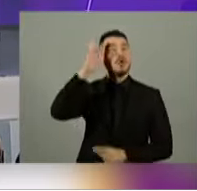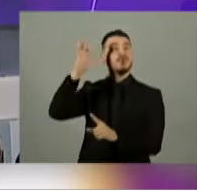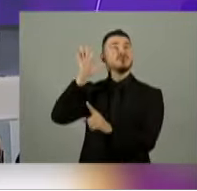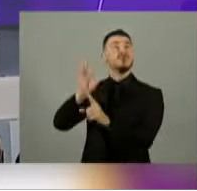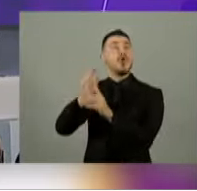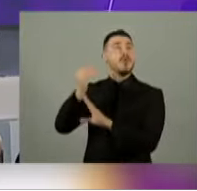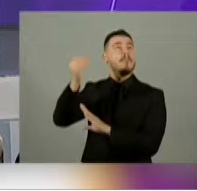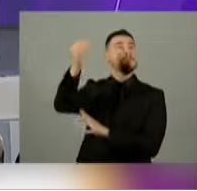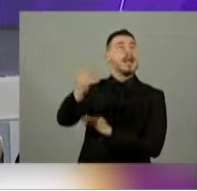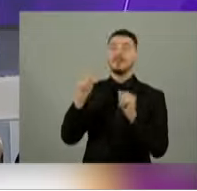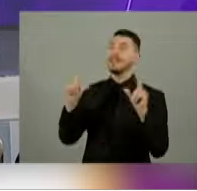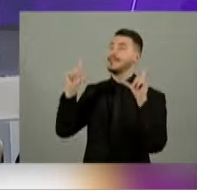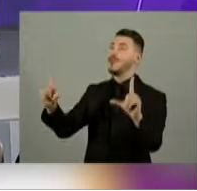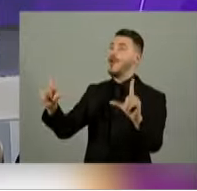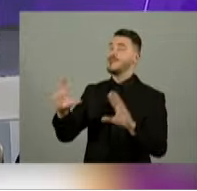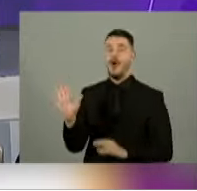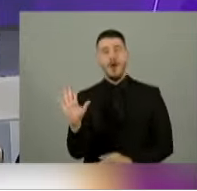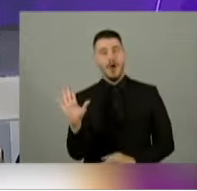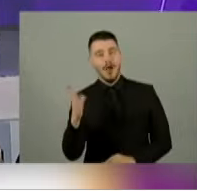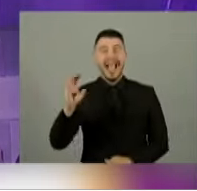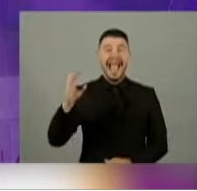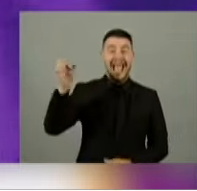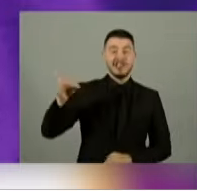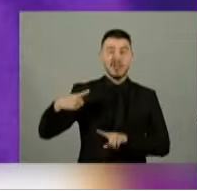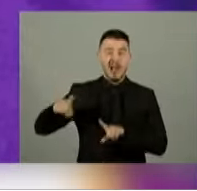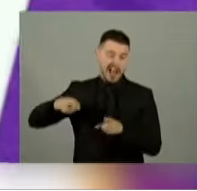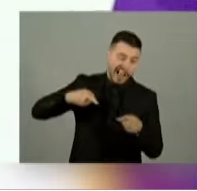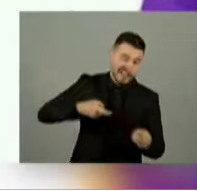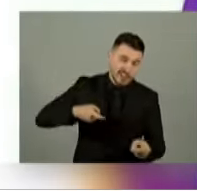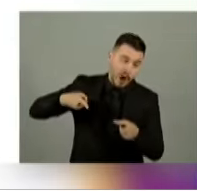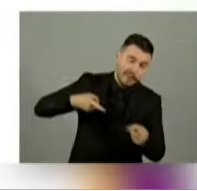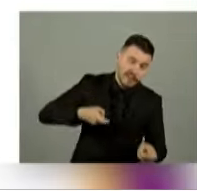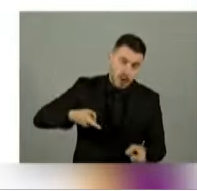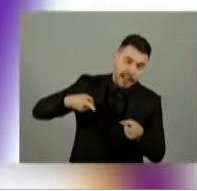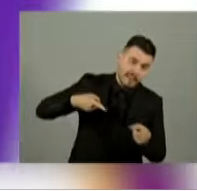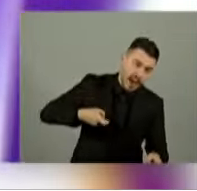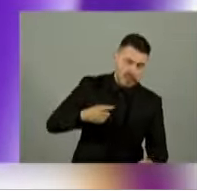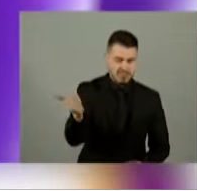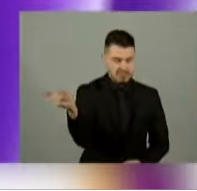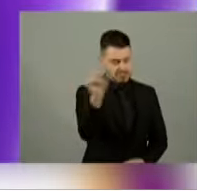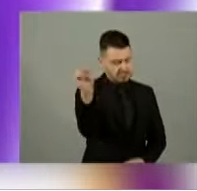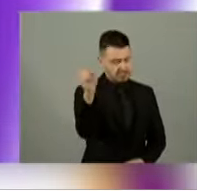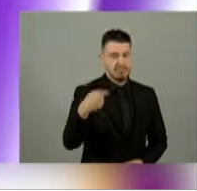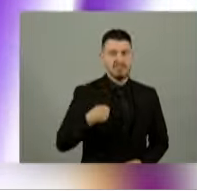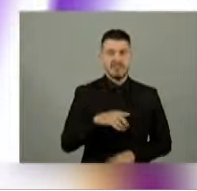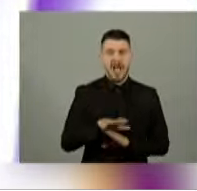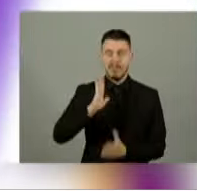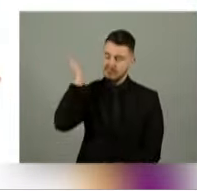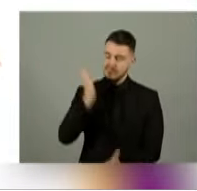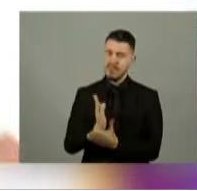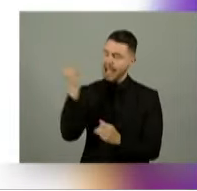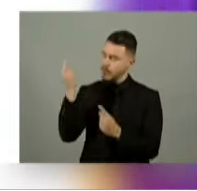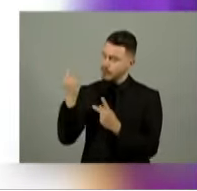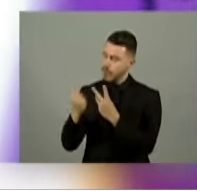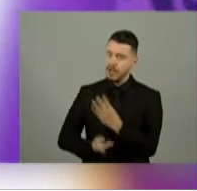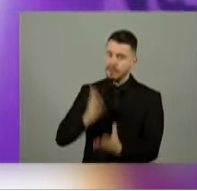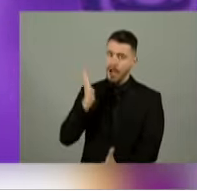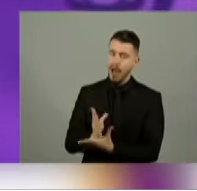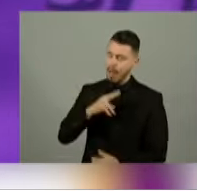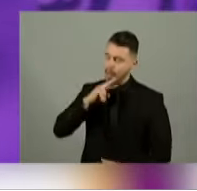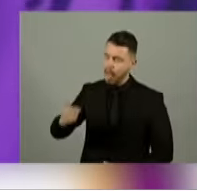η κρίση και να πάμε σε μια ευρύτερη συζήτηση, μπορεί αυτό όντως να έχει κάποιες πιθανότητες επιτυχίας. Παράλληλα με ένα κόμμα Κασελάκι, λέω